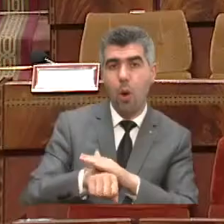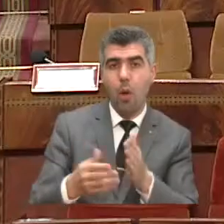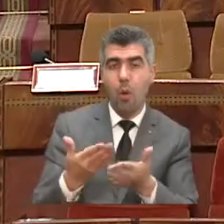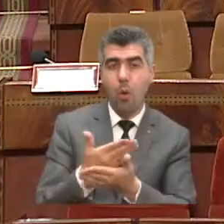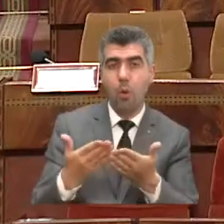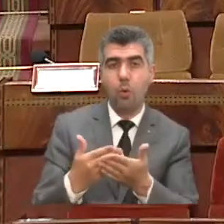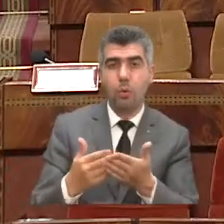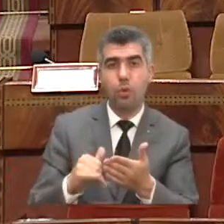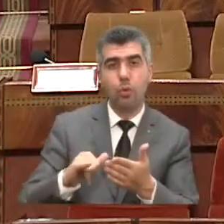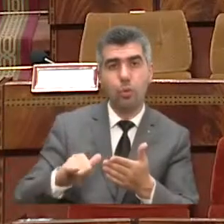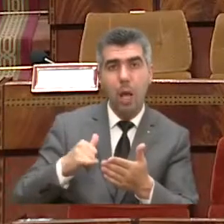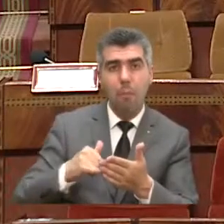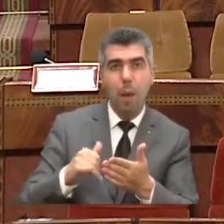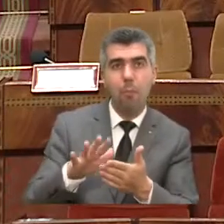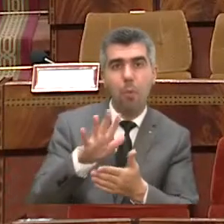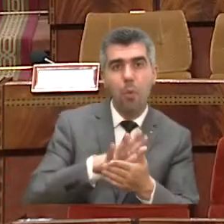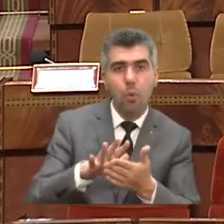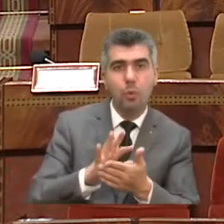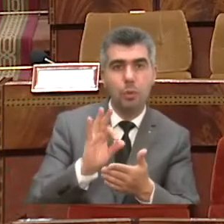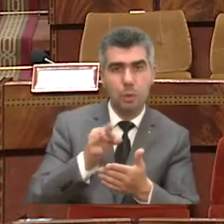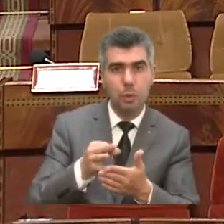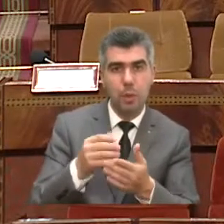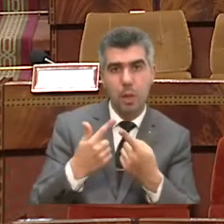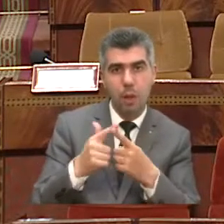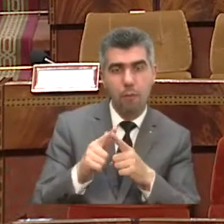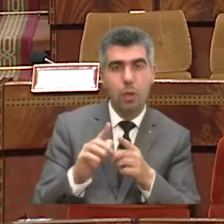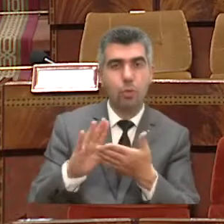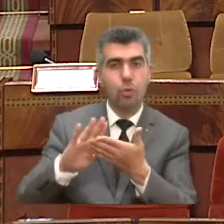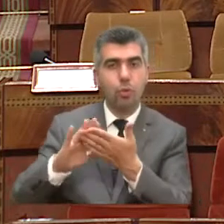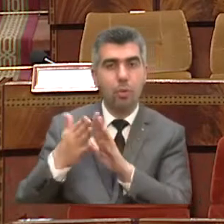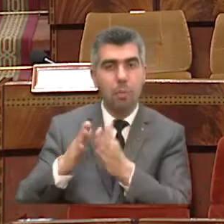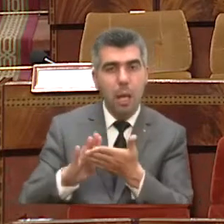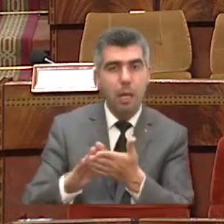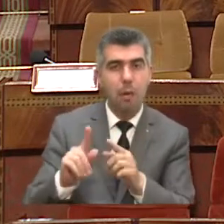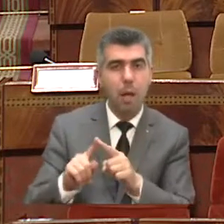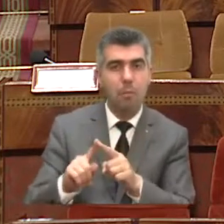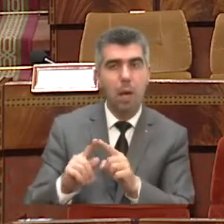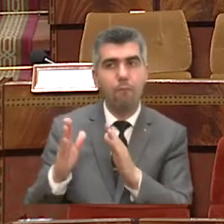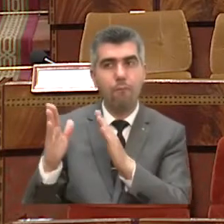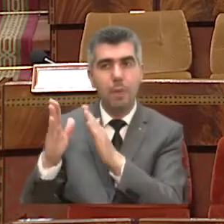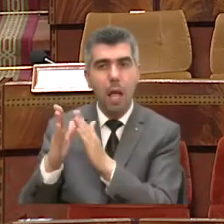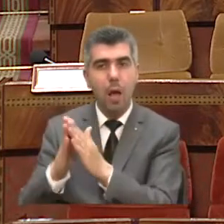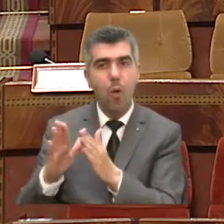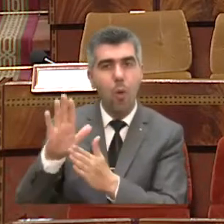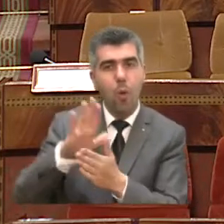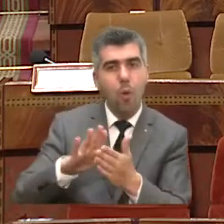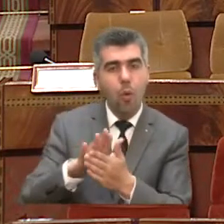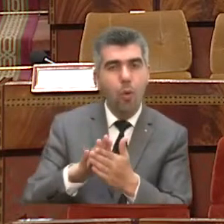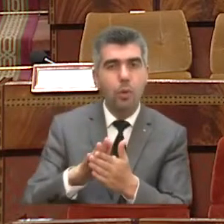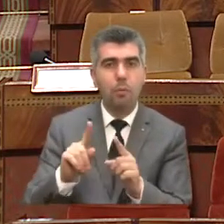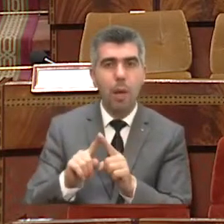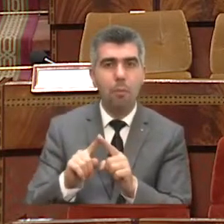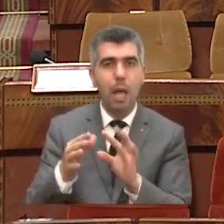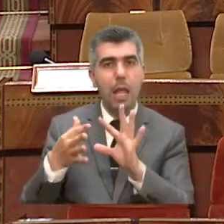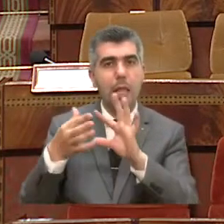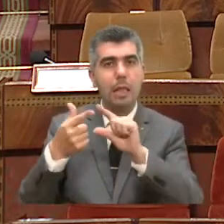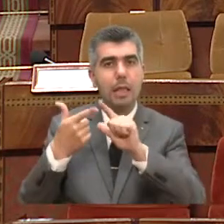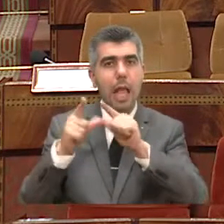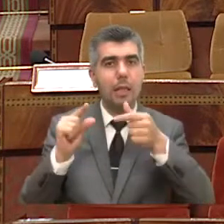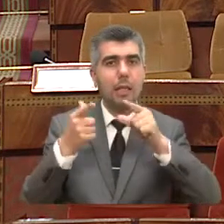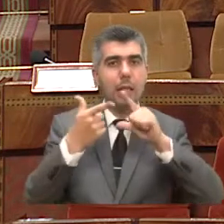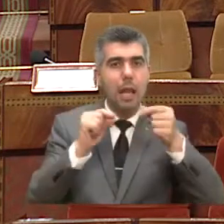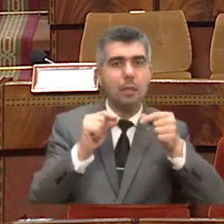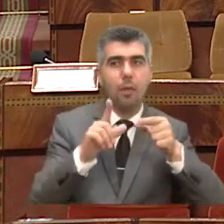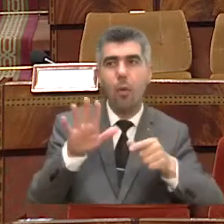كينتميوا لفئات متوسطه وهشه من الجمعيات الاحياء الى الانديه ثم الى الاحتراف، ويكون هذا مدخل لاصلاح